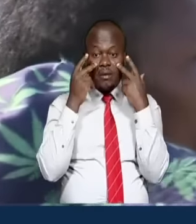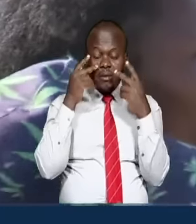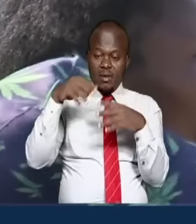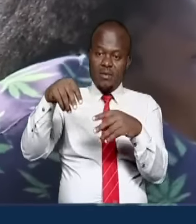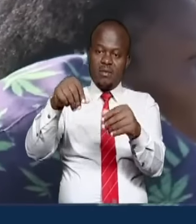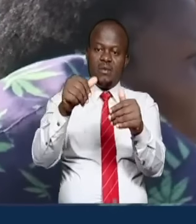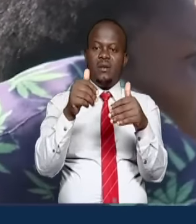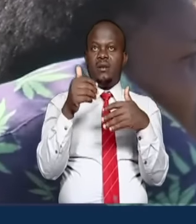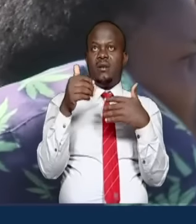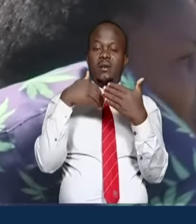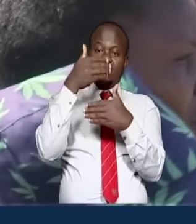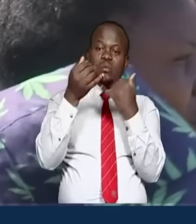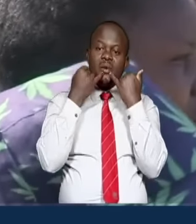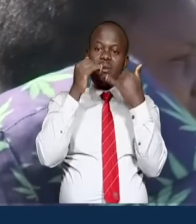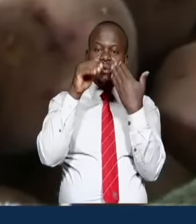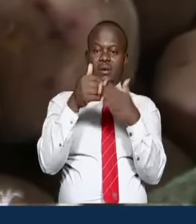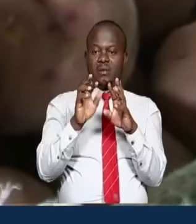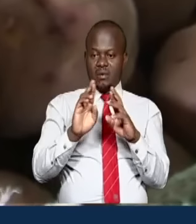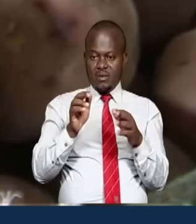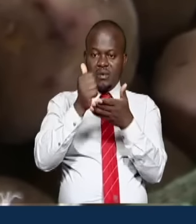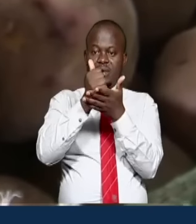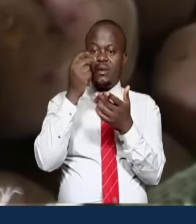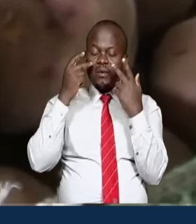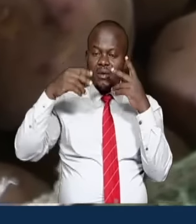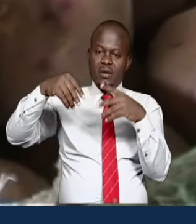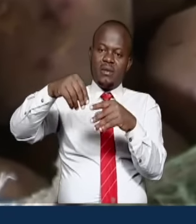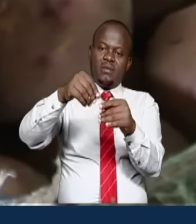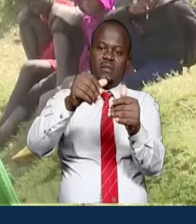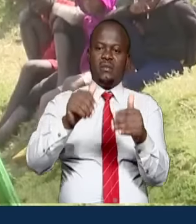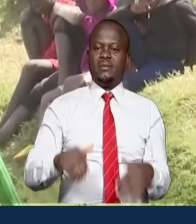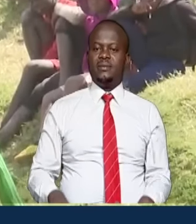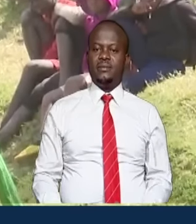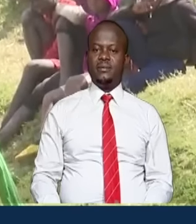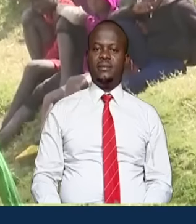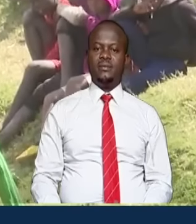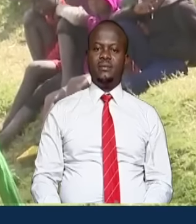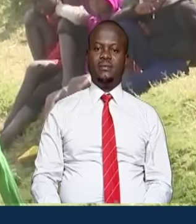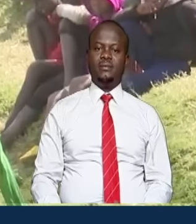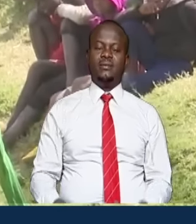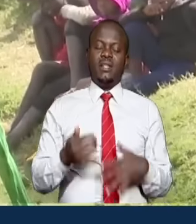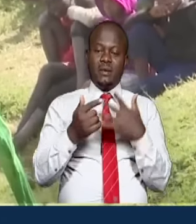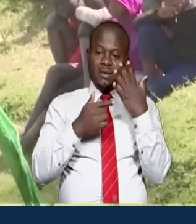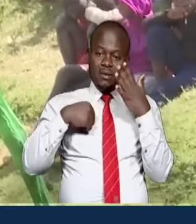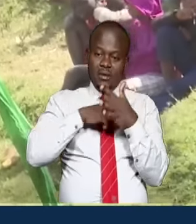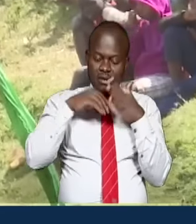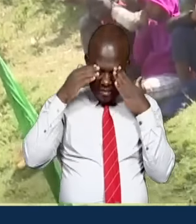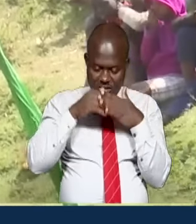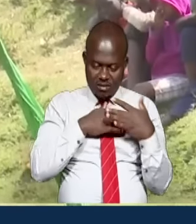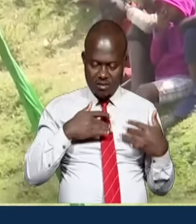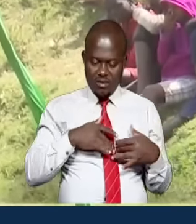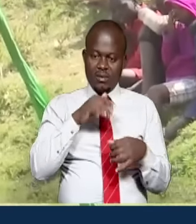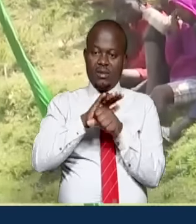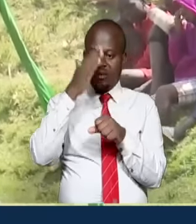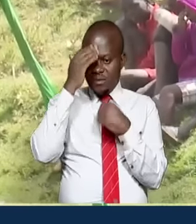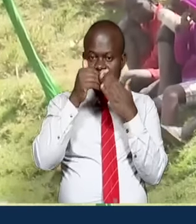ifumbire, ababwira ko yiteguye kubafasha kubona ifumbire y'imborera. Ni ibintu rwose natwe dushyizeho umutima cyane ko tuzi